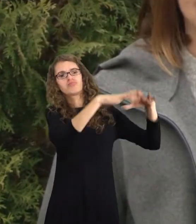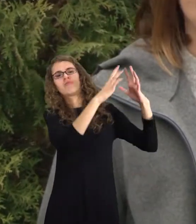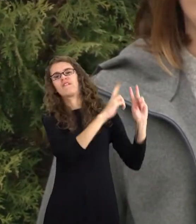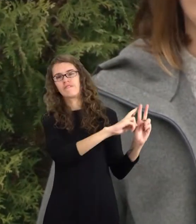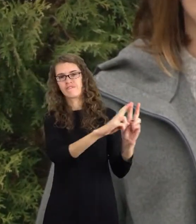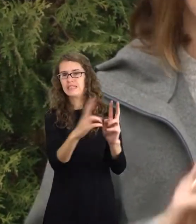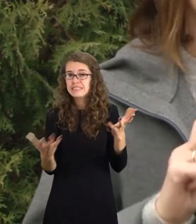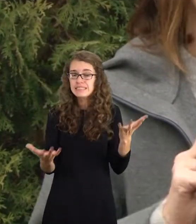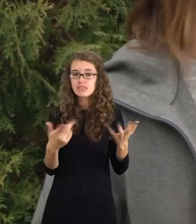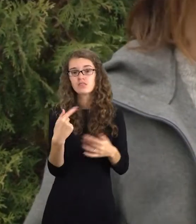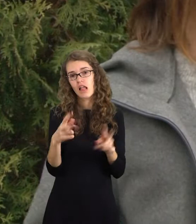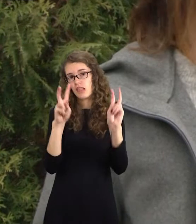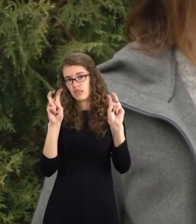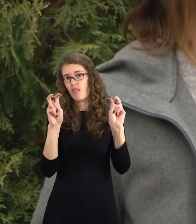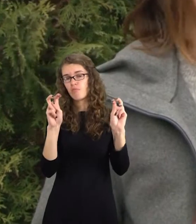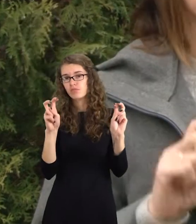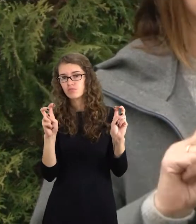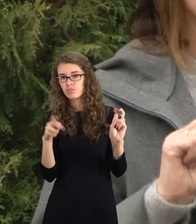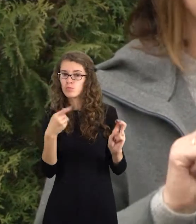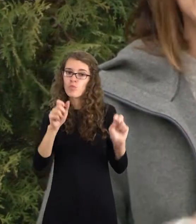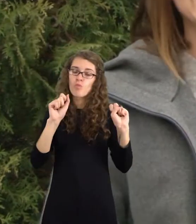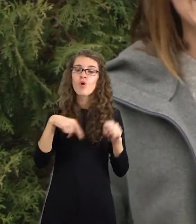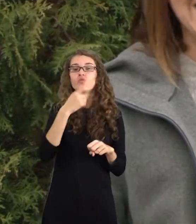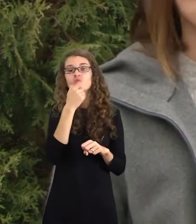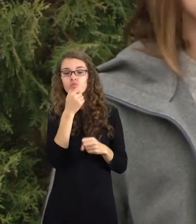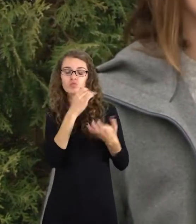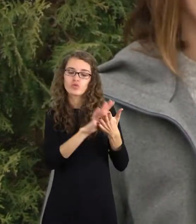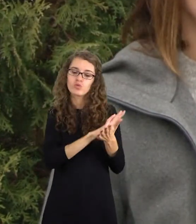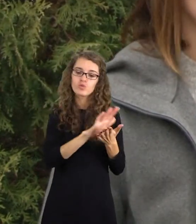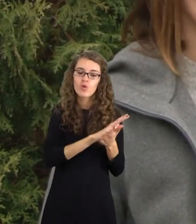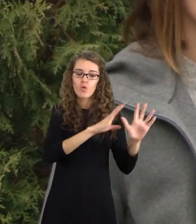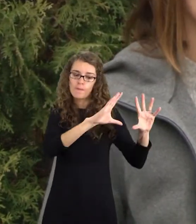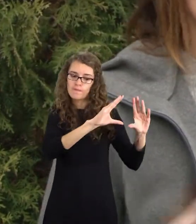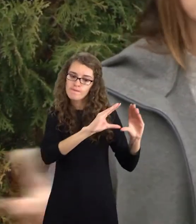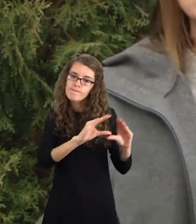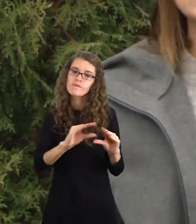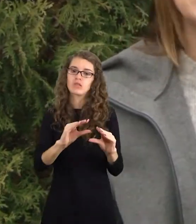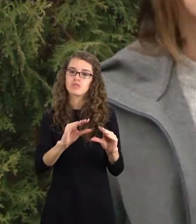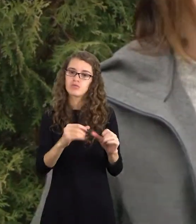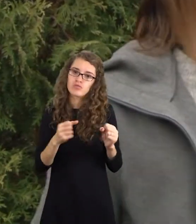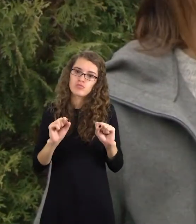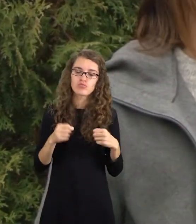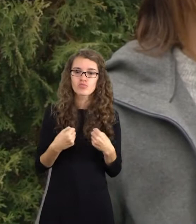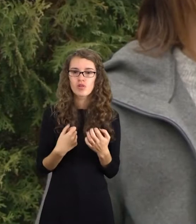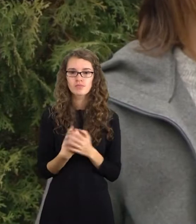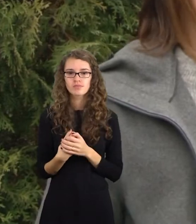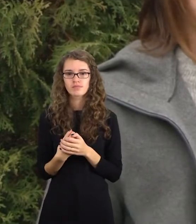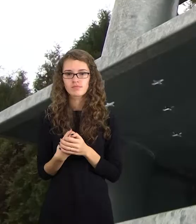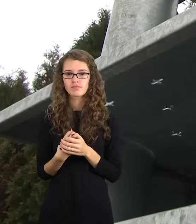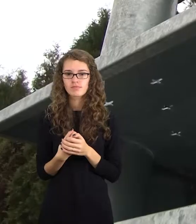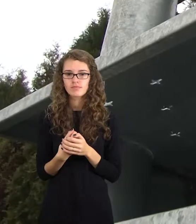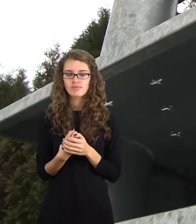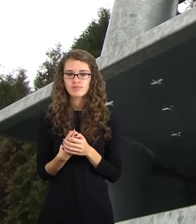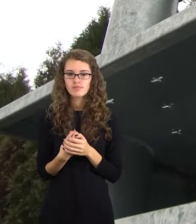šiuo atveju būtų bent truputėlį nedidelę dalelę prisidėti prie to, kad tų šiukšlių bent jau kapinėse nebūtų tiek